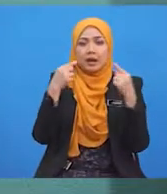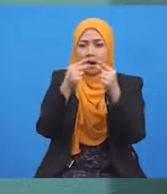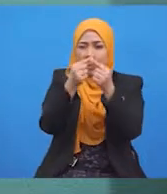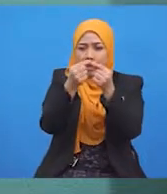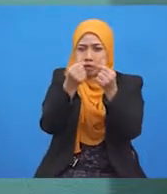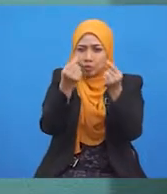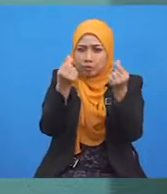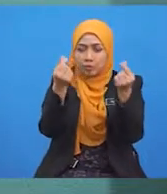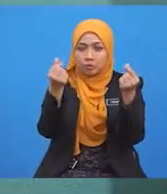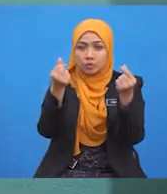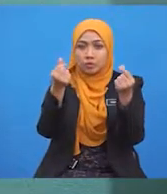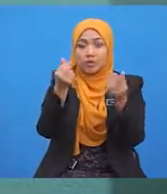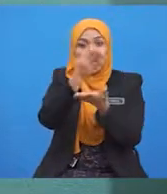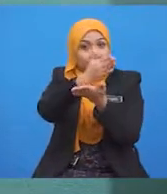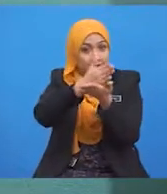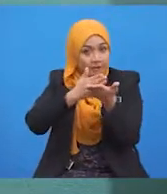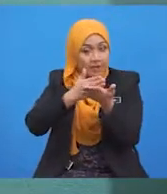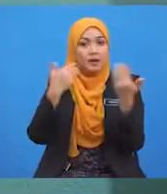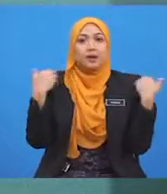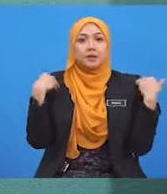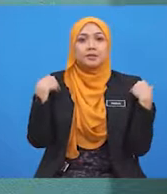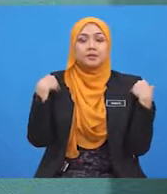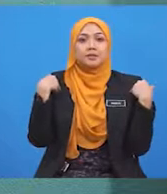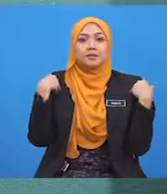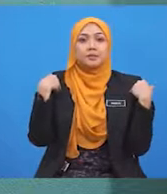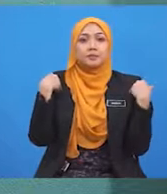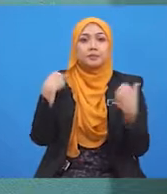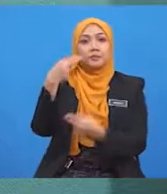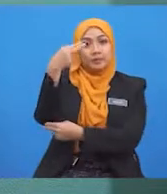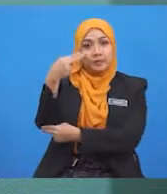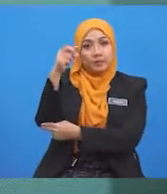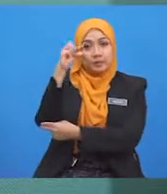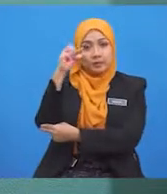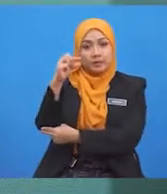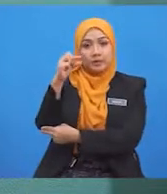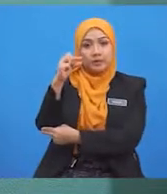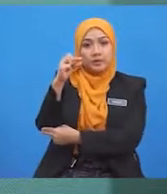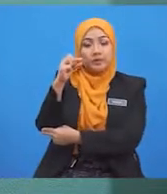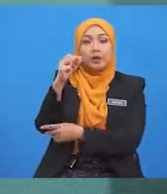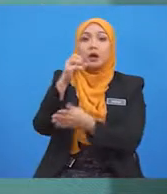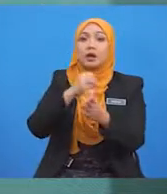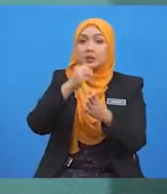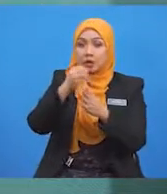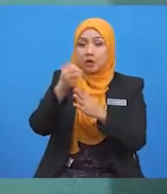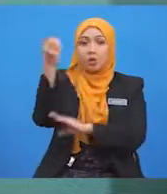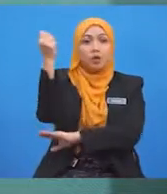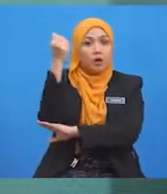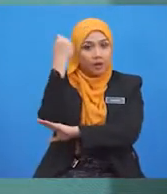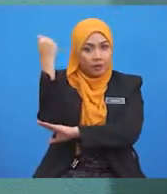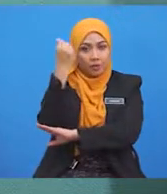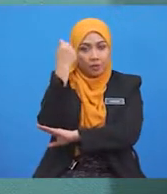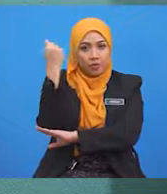bahagia Tengah yang mengandungi Bakrie atau alkohol untuk